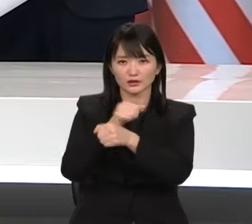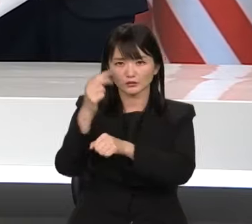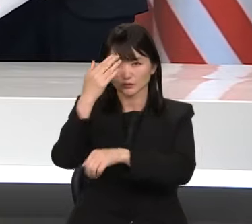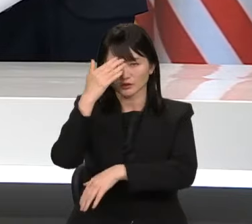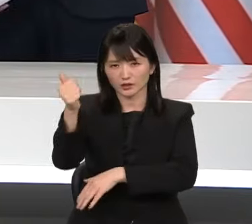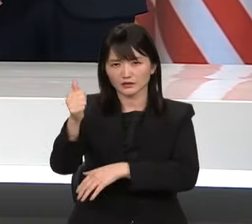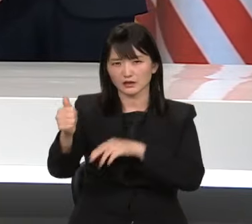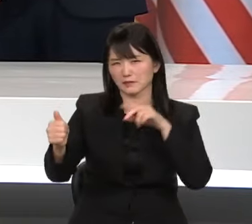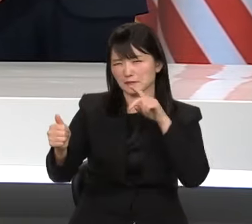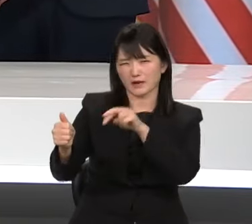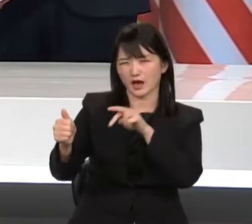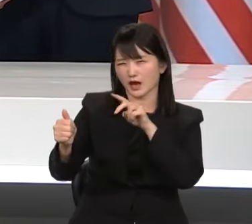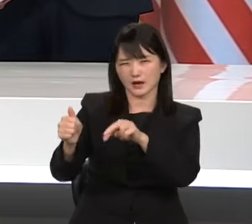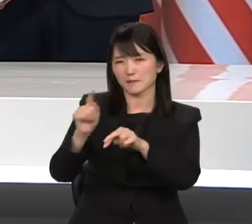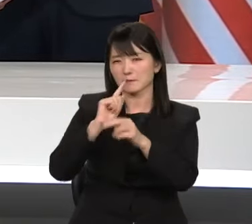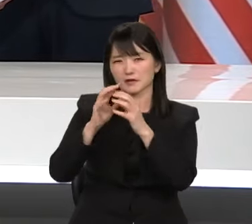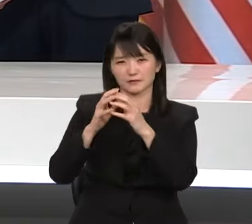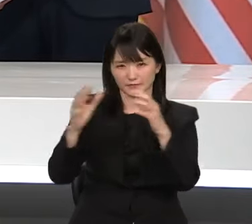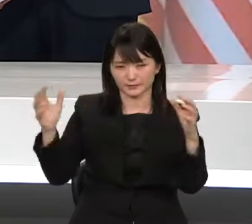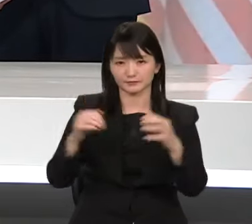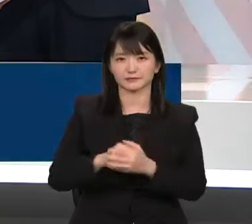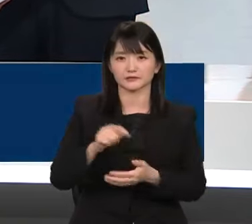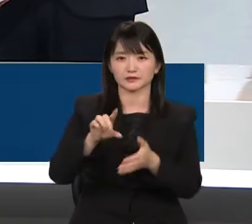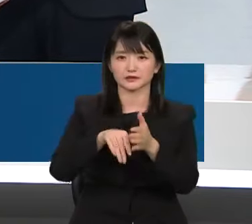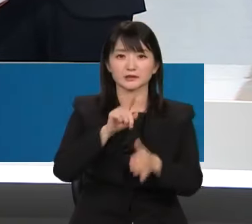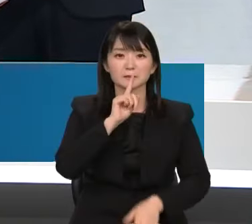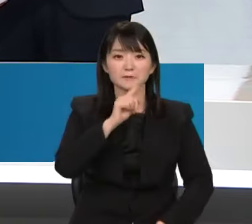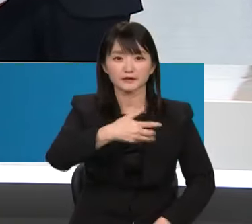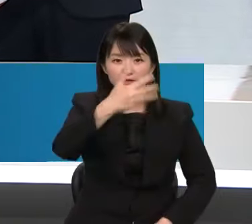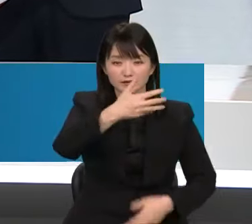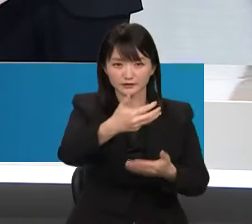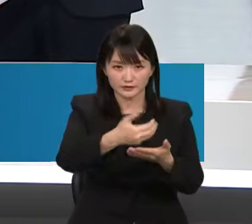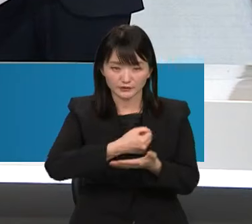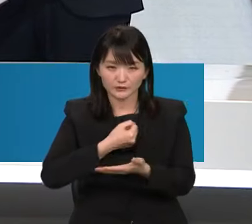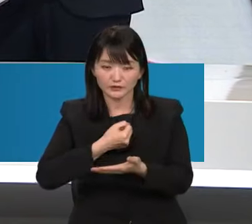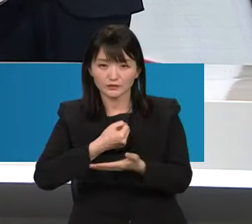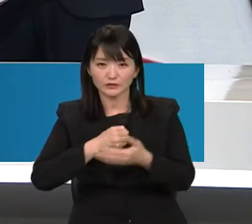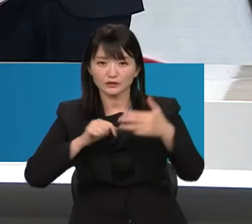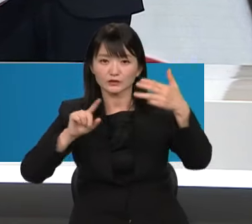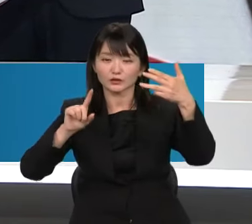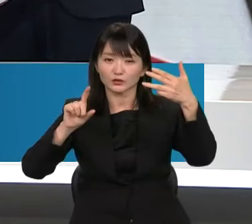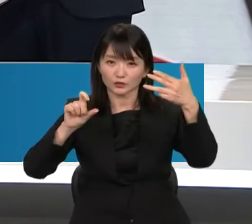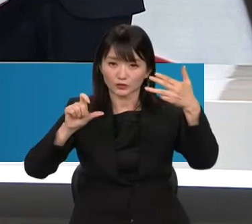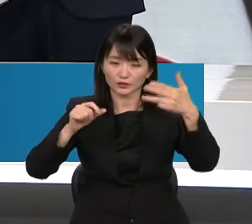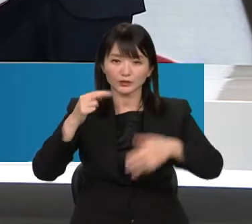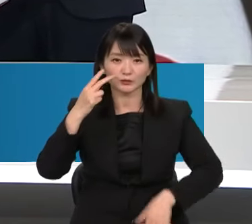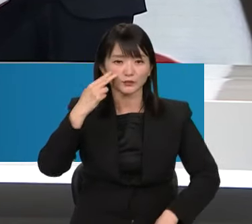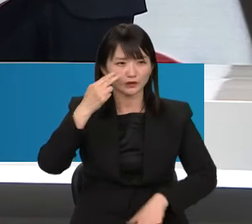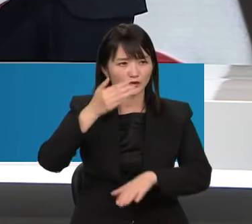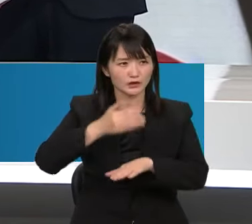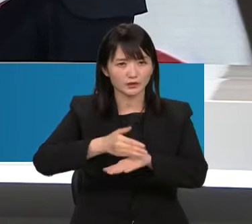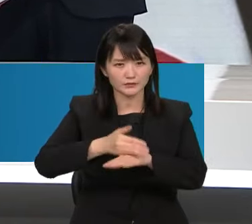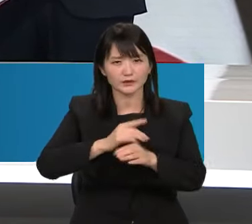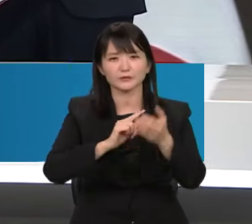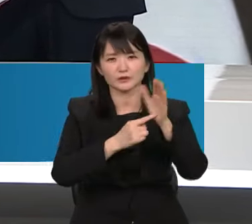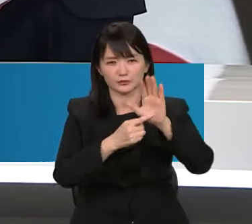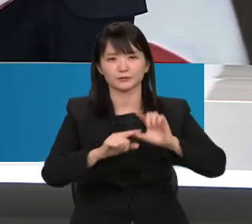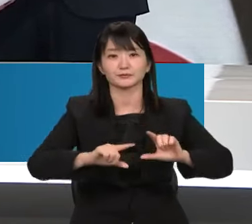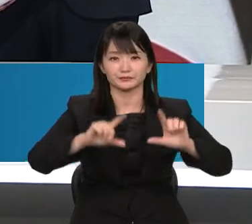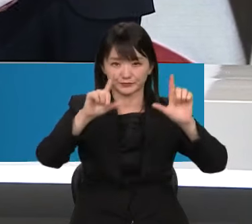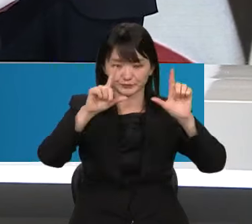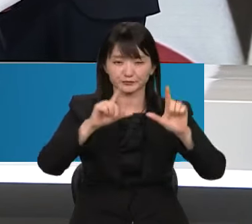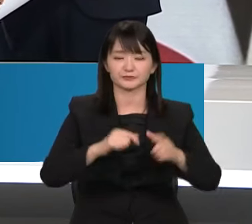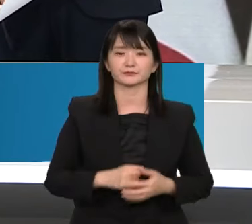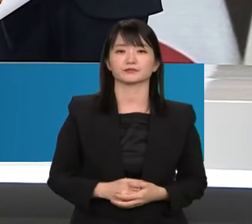알려져 도마에 올랐었습니다. 저희가 당시 발언 영상을 입수했는데 광복절은 미국의 감사를 표하는 날이라고